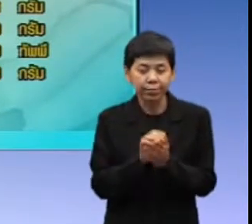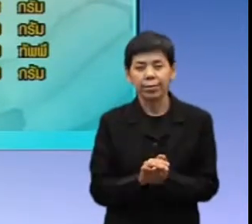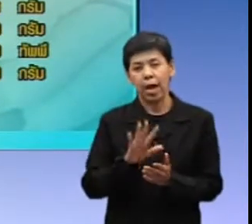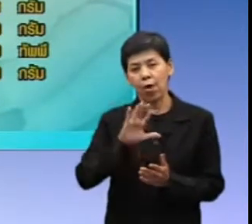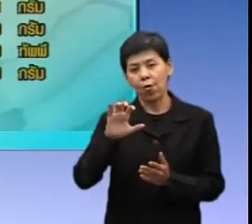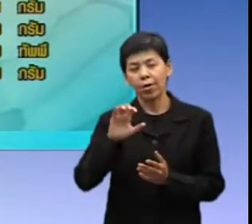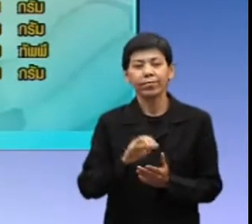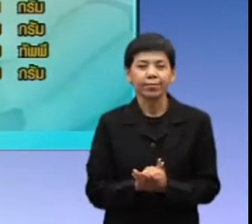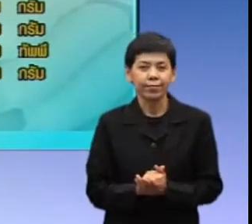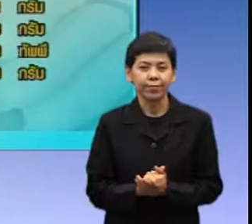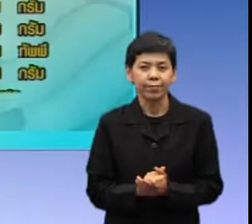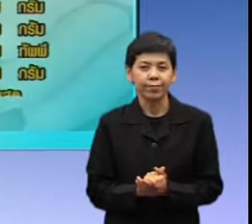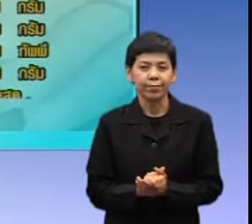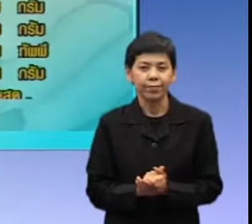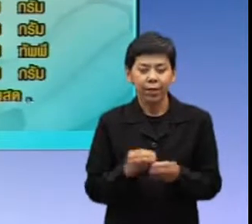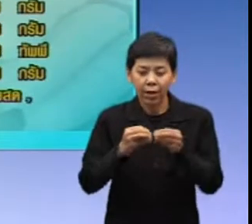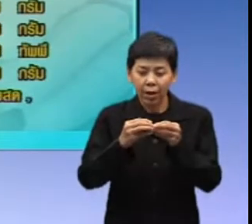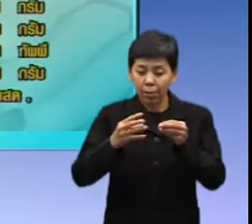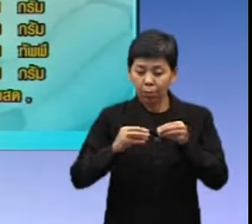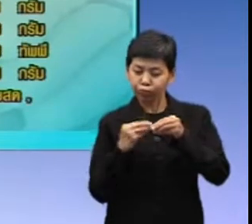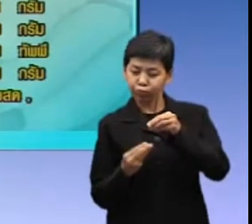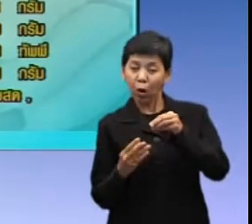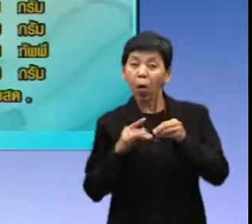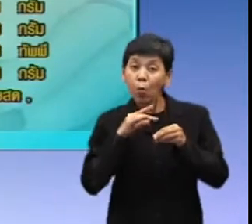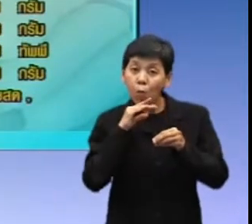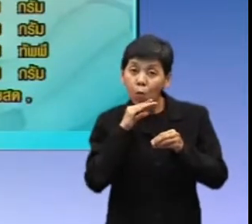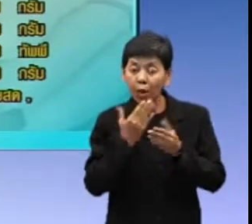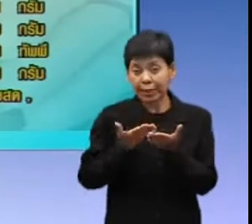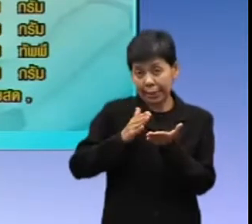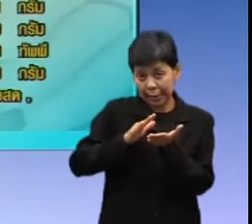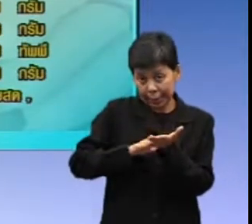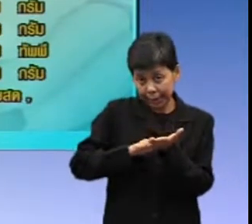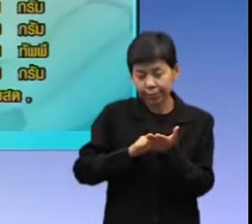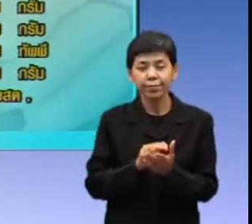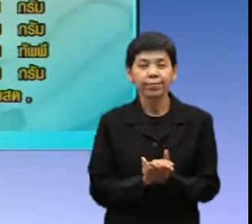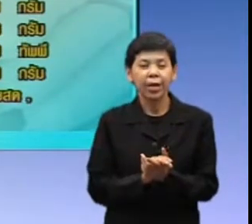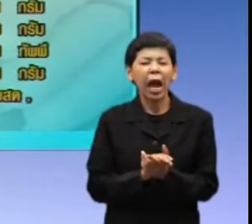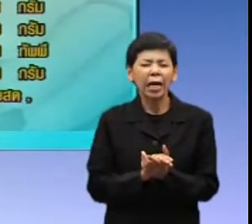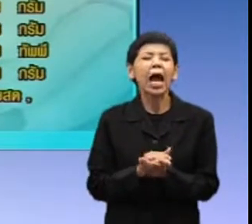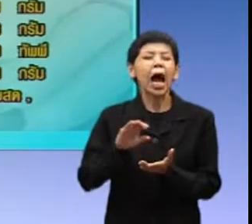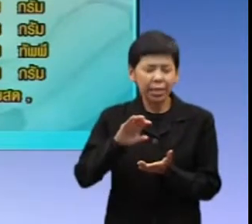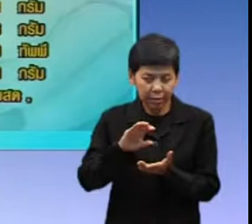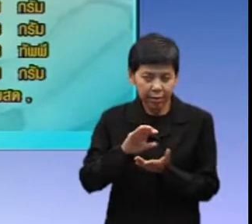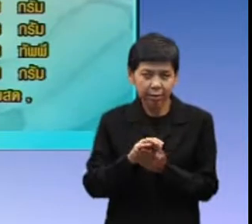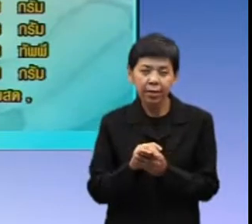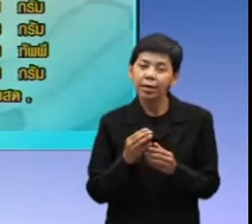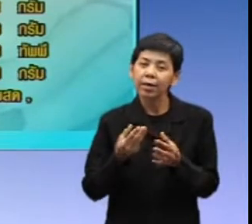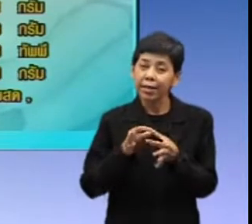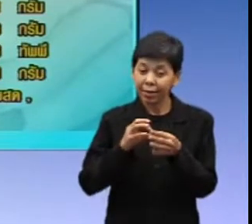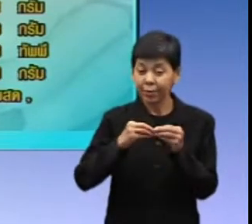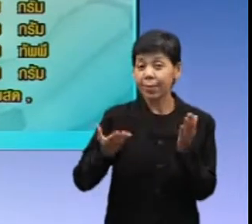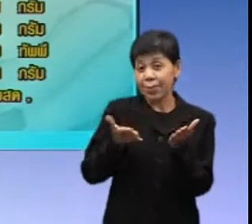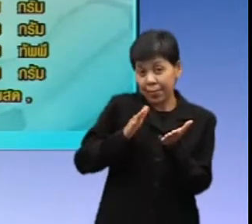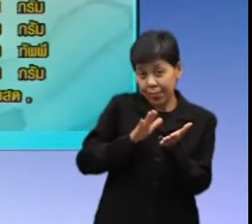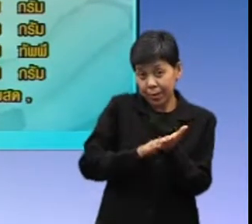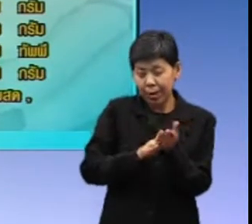ลี500กรัมไส้หมูกระเทียมบดพริกไทยสดตะไคร้ใบมะกรูดหั่น